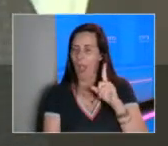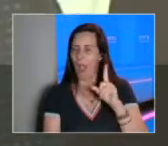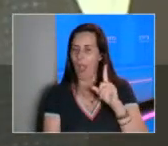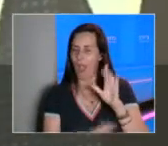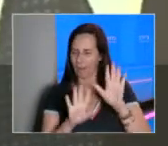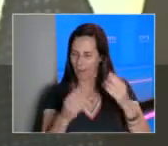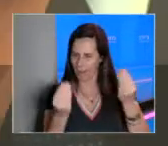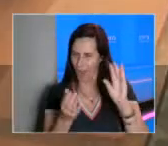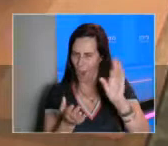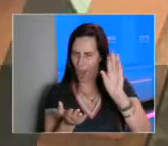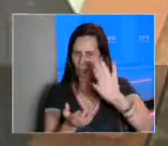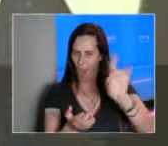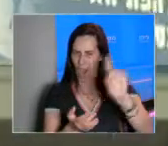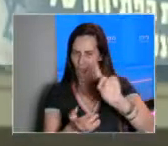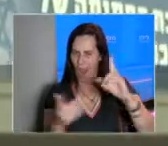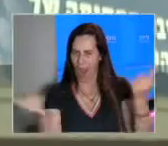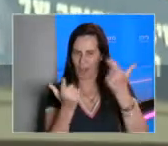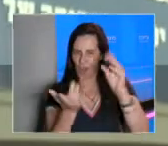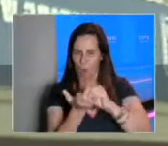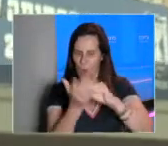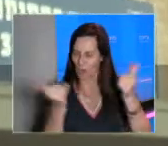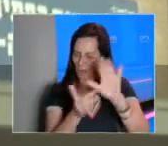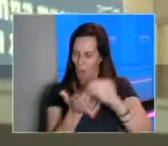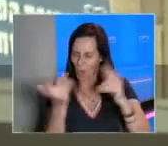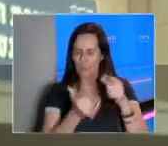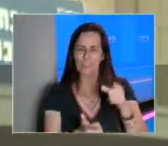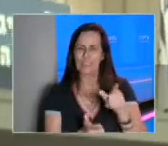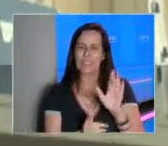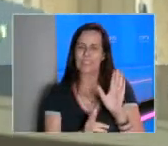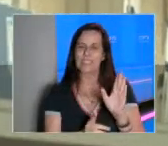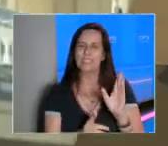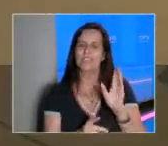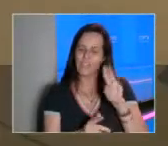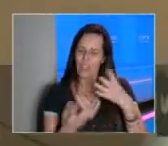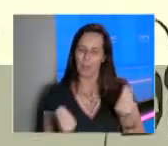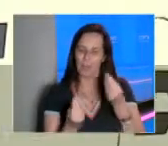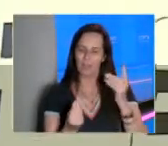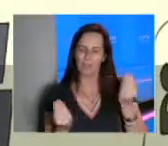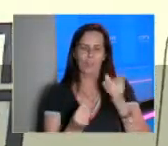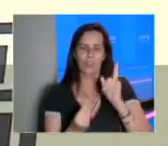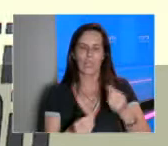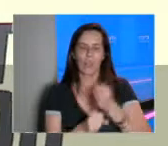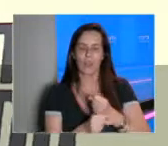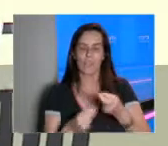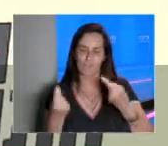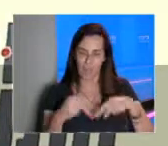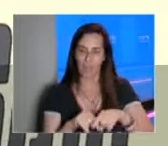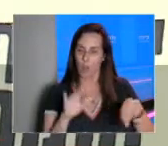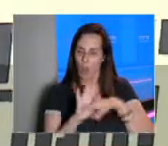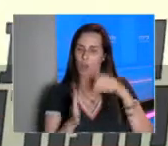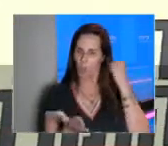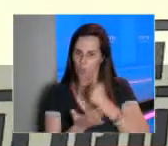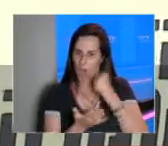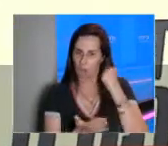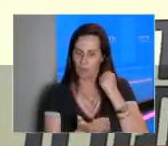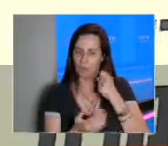עם החגיגות, או לפחות למשתמשי הקנאביס, לאט להם עם החגיגות, כי זה עוד, יש עוד דרך לעשות. אמנם כאשר הצעת